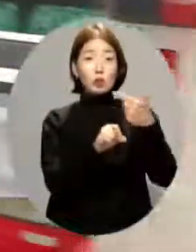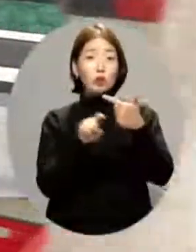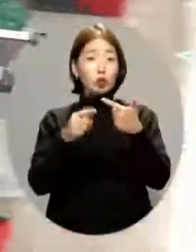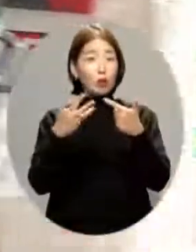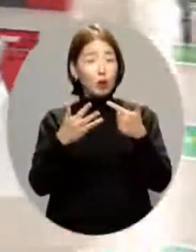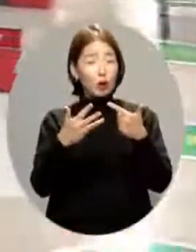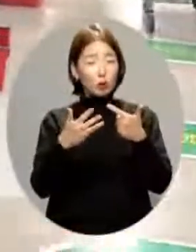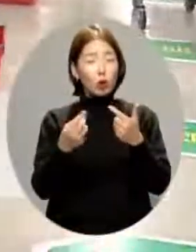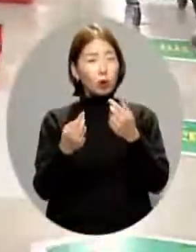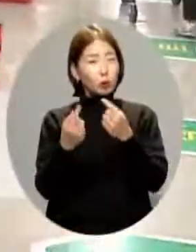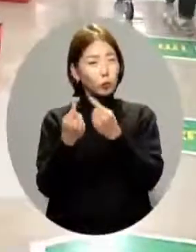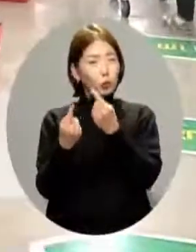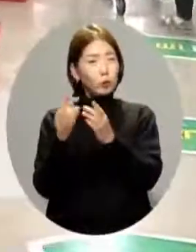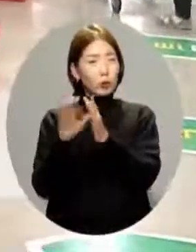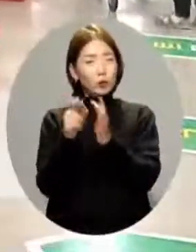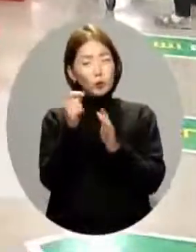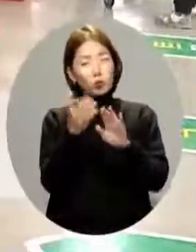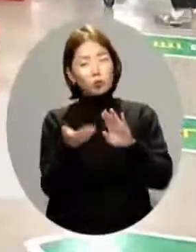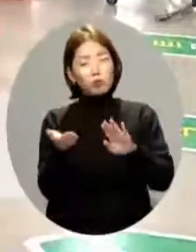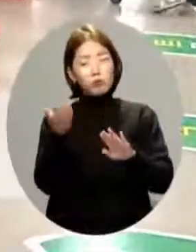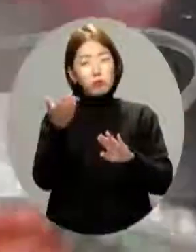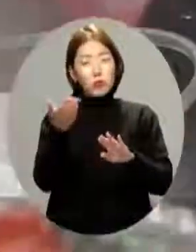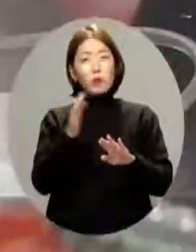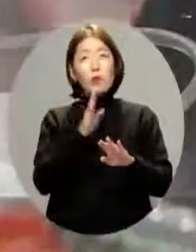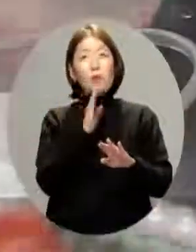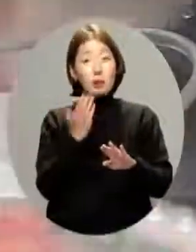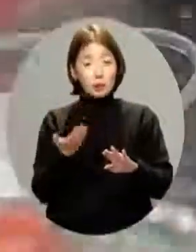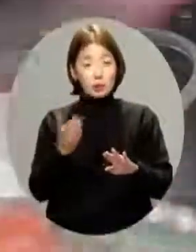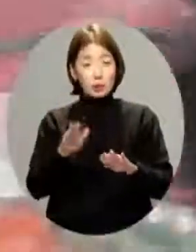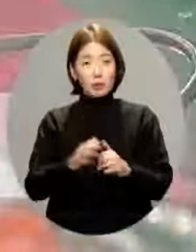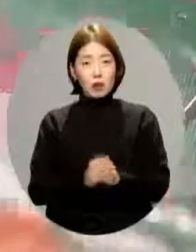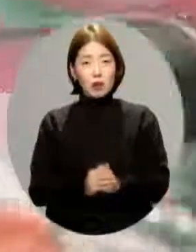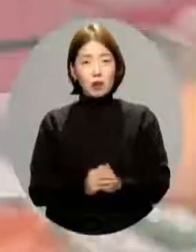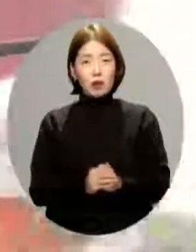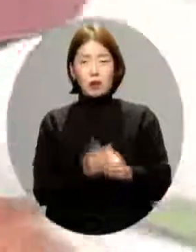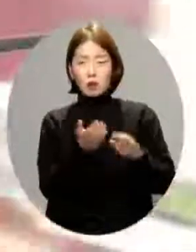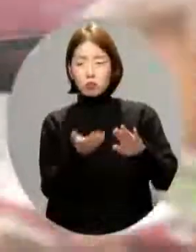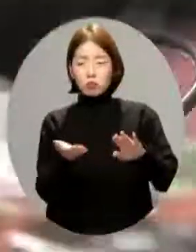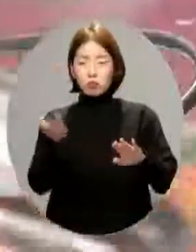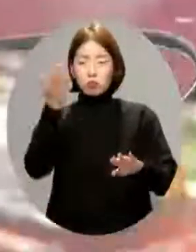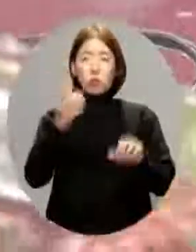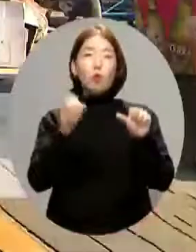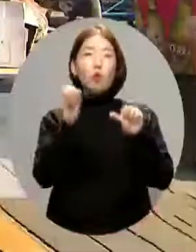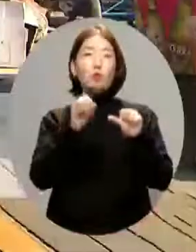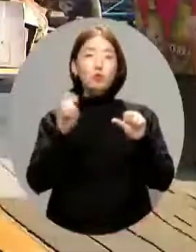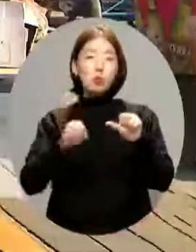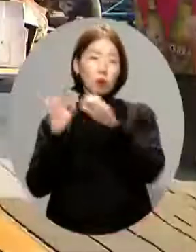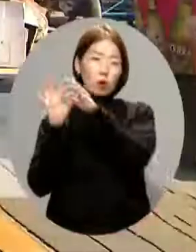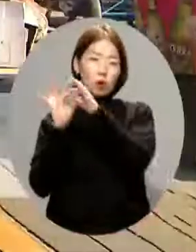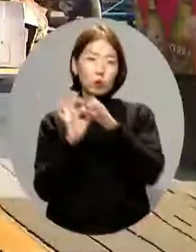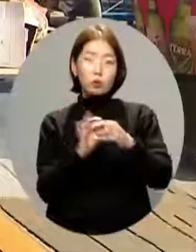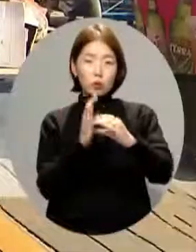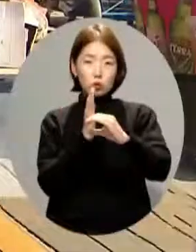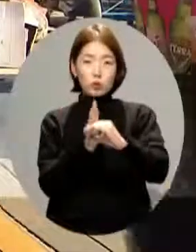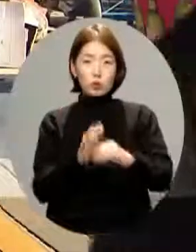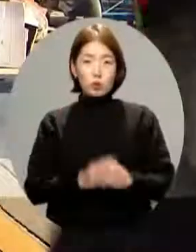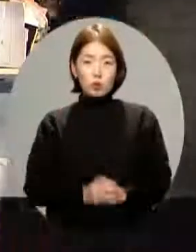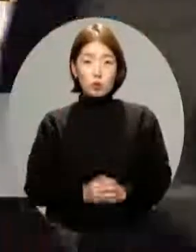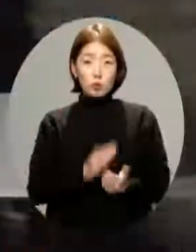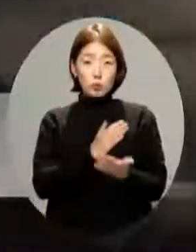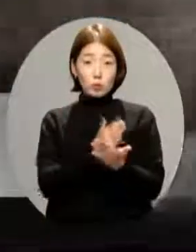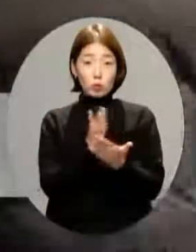6.8%가 오른 뒤 상승폭이 다소 둔화되긴 했지만 여전히 5% 이상을 기록하고 있습니다